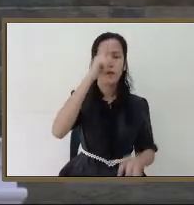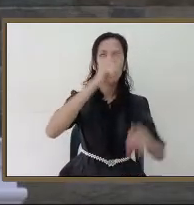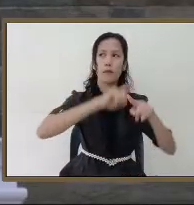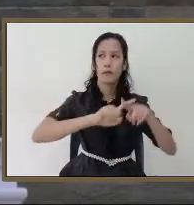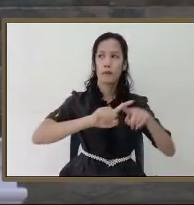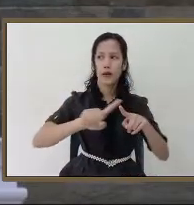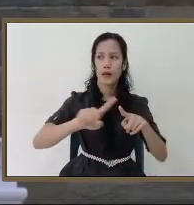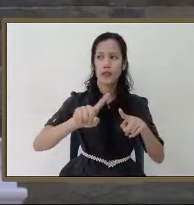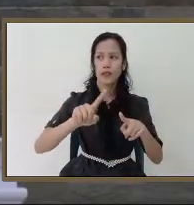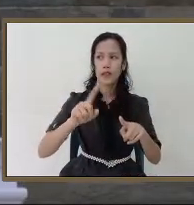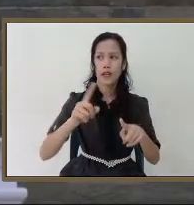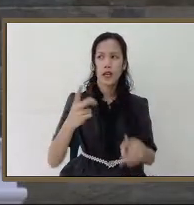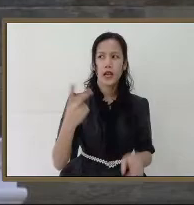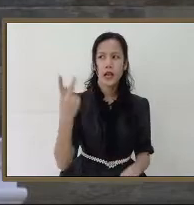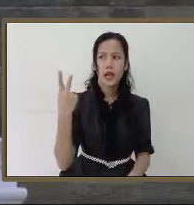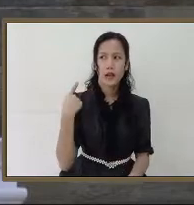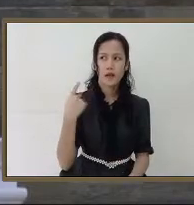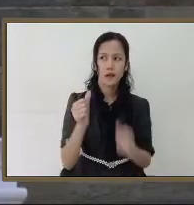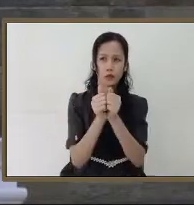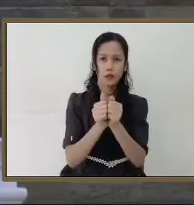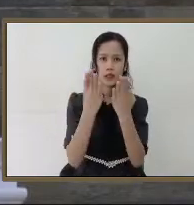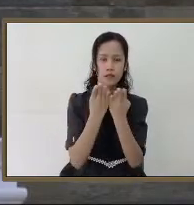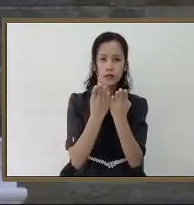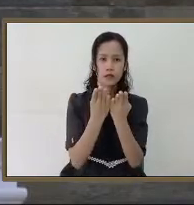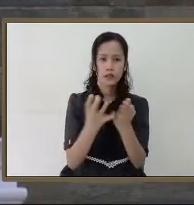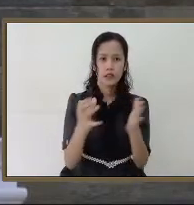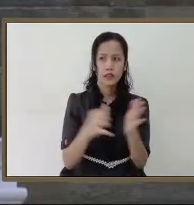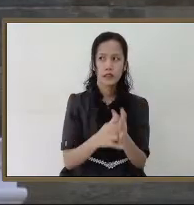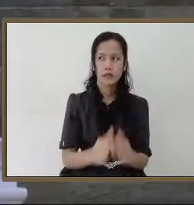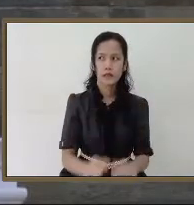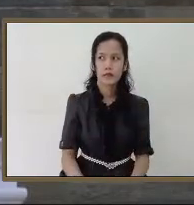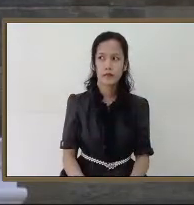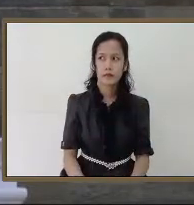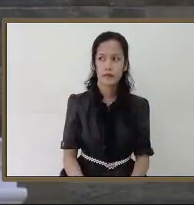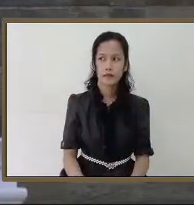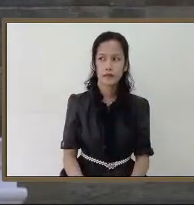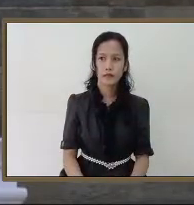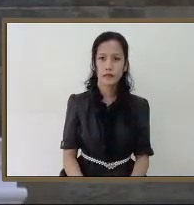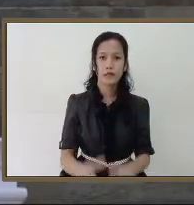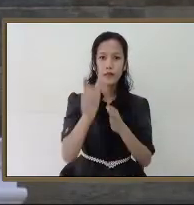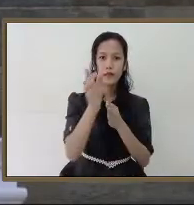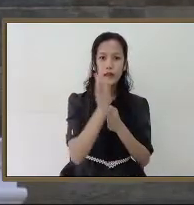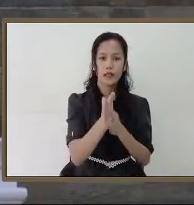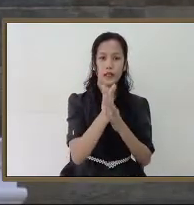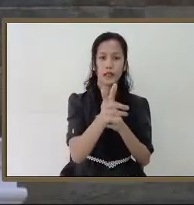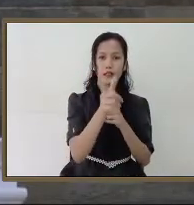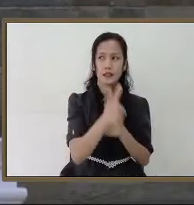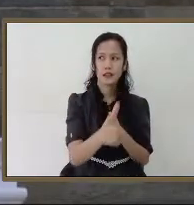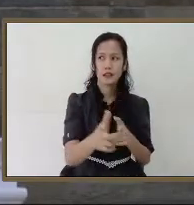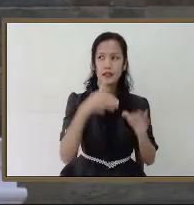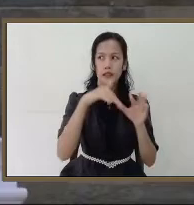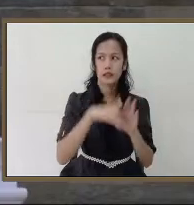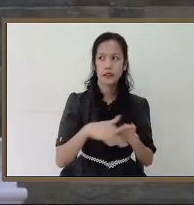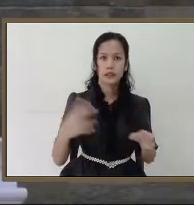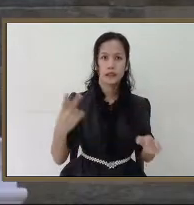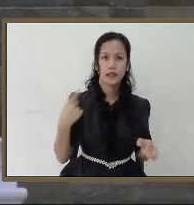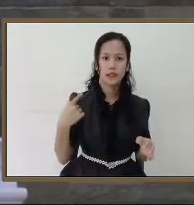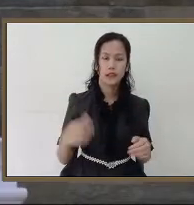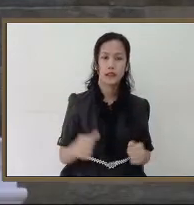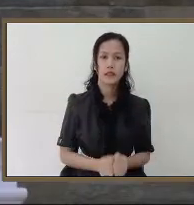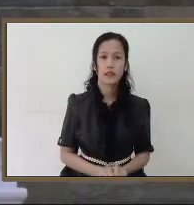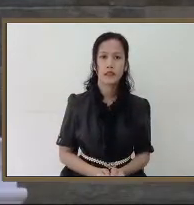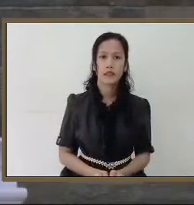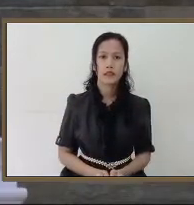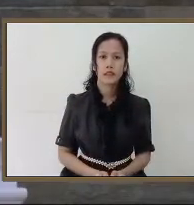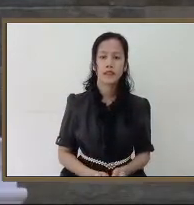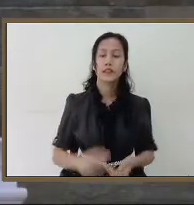mga kasama pa ng libro na iisa lang sila, kumbaga nakalinya sila, na pareha sila, magkakadugtong ang kanilang